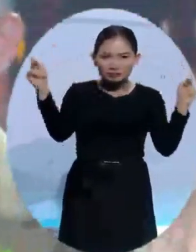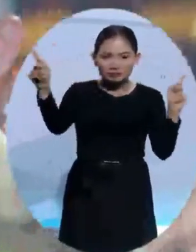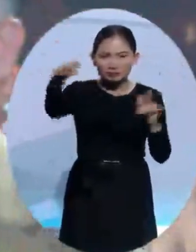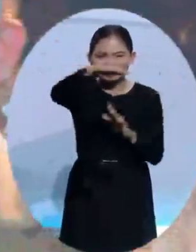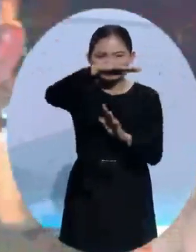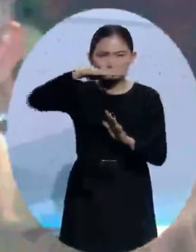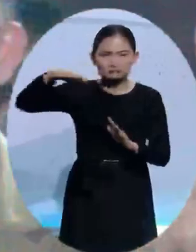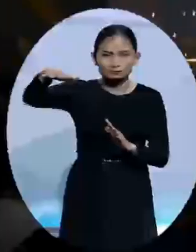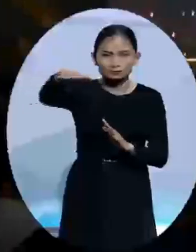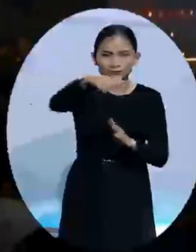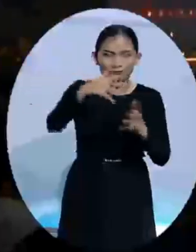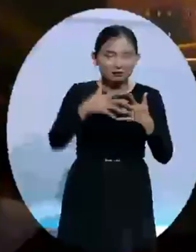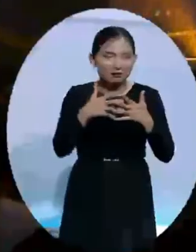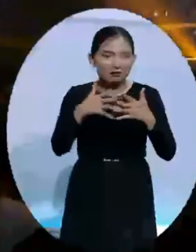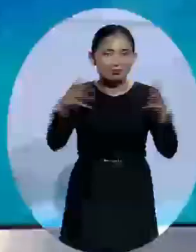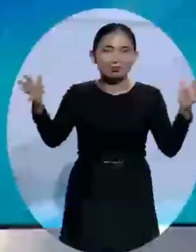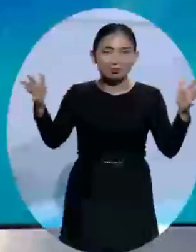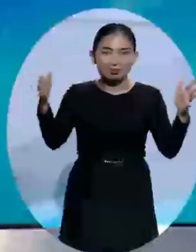hơn 2.000 khán giả.